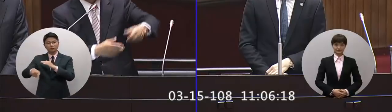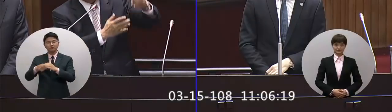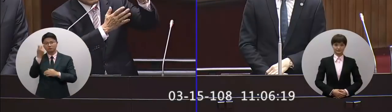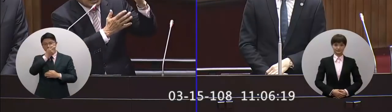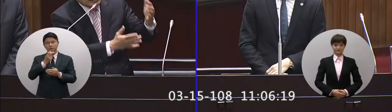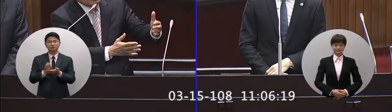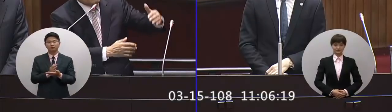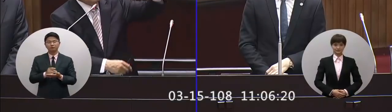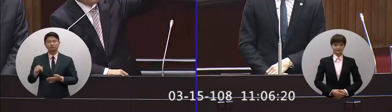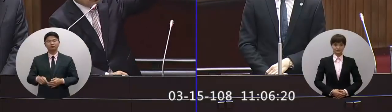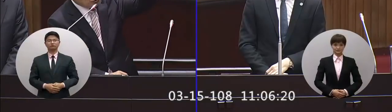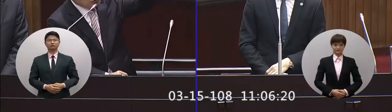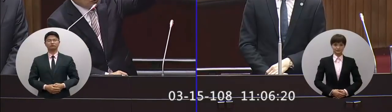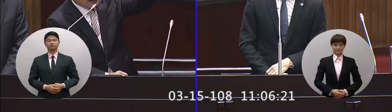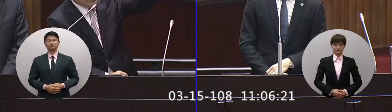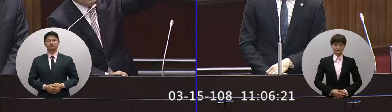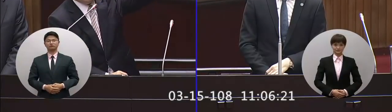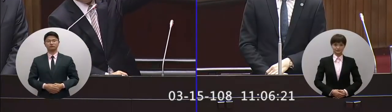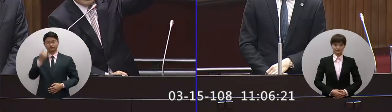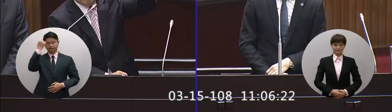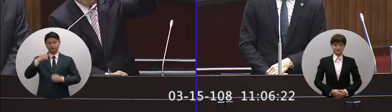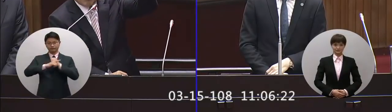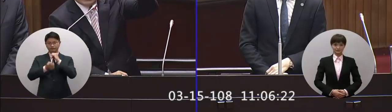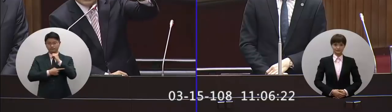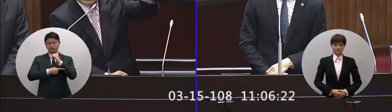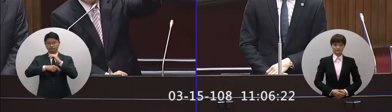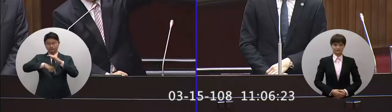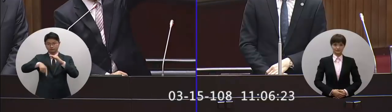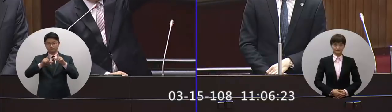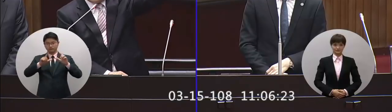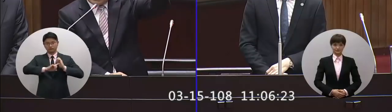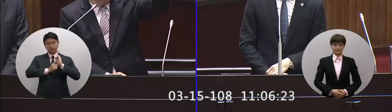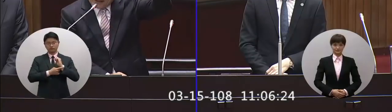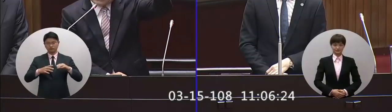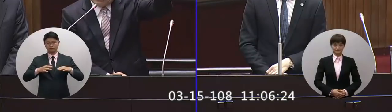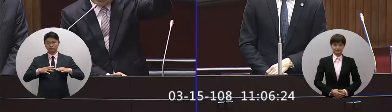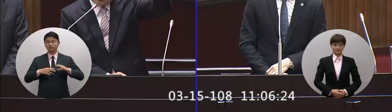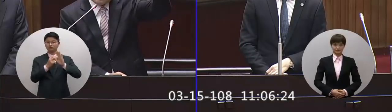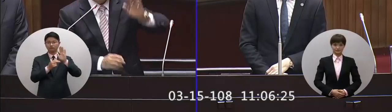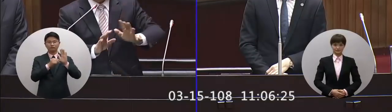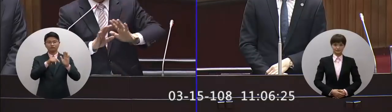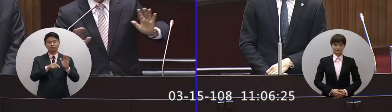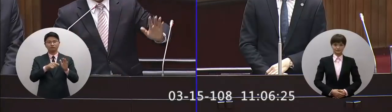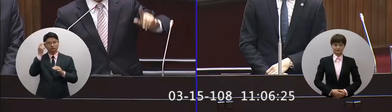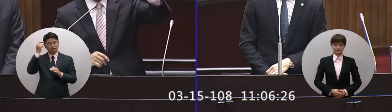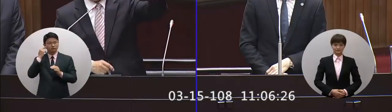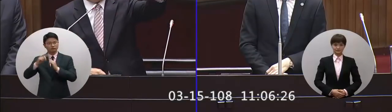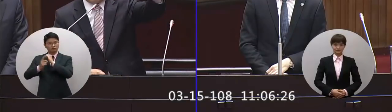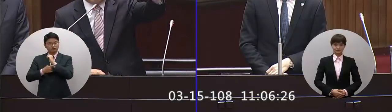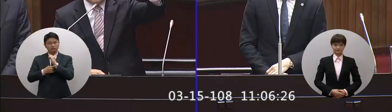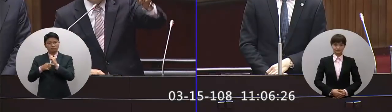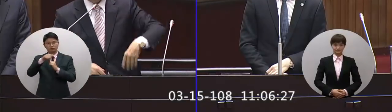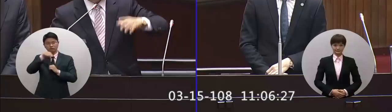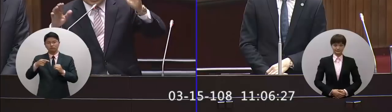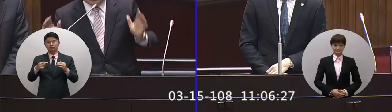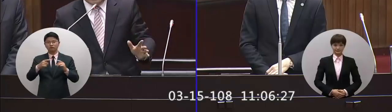底，啊，因為司法院大法官的解釋是憲法的層次，任何法律袂使甲